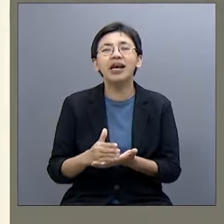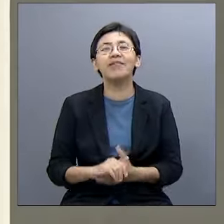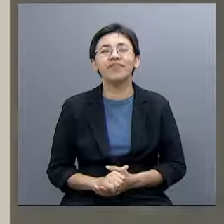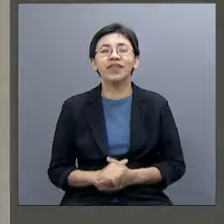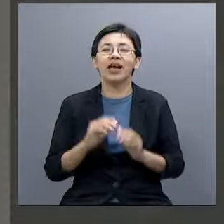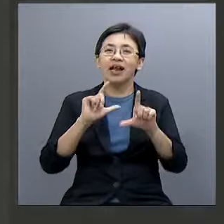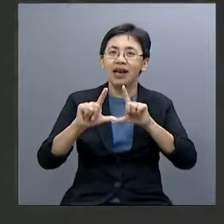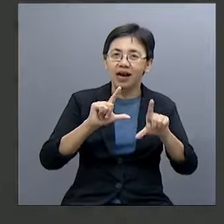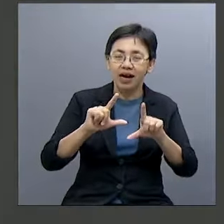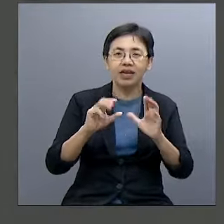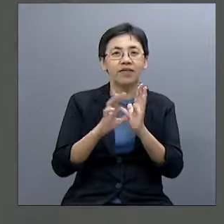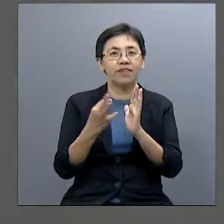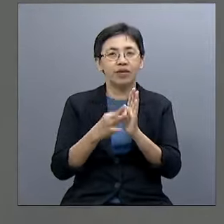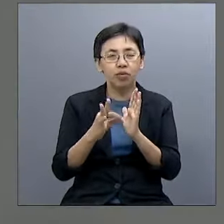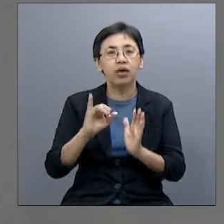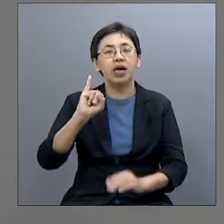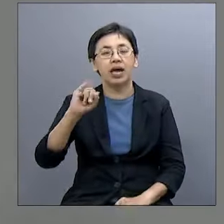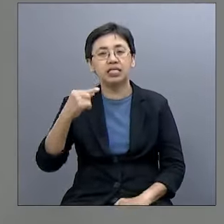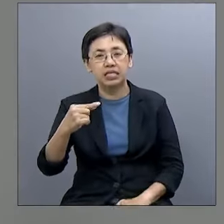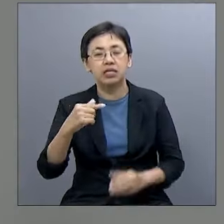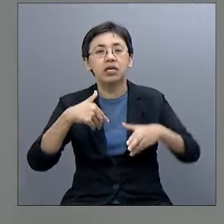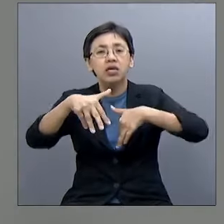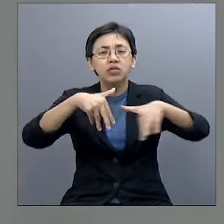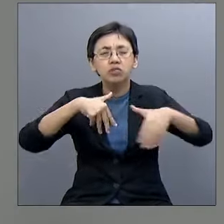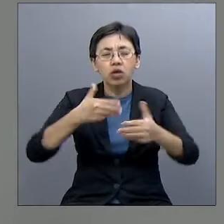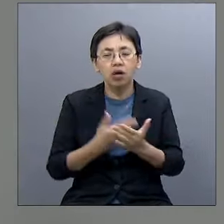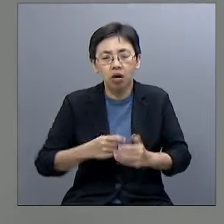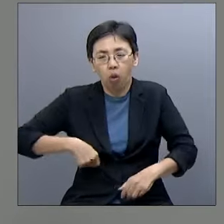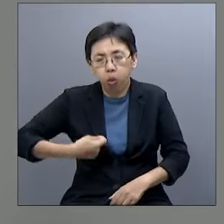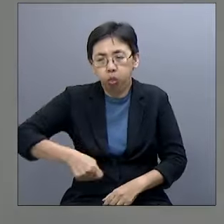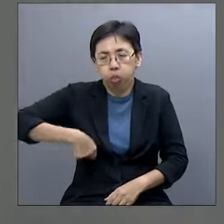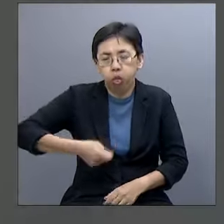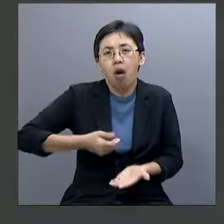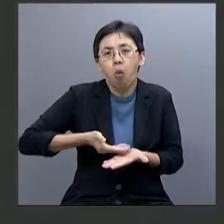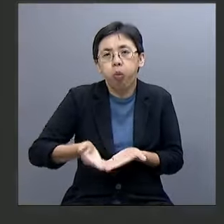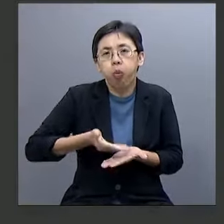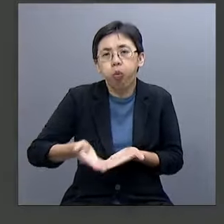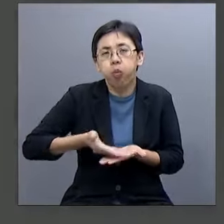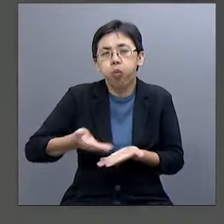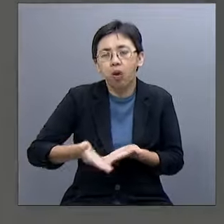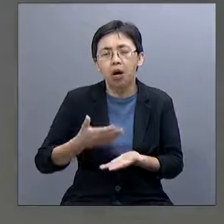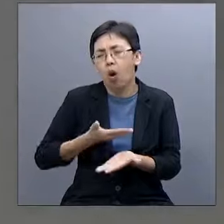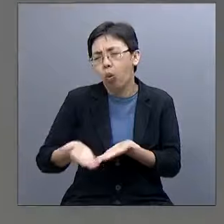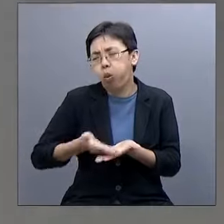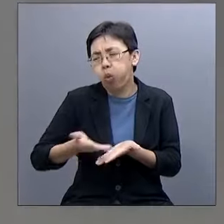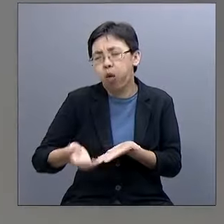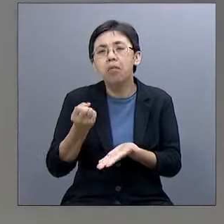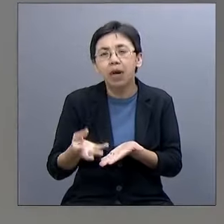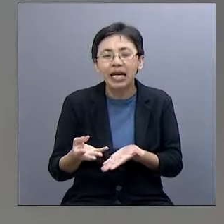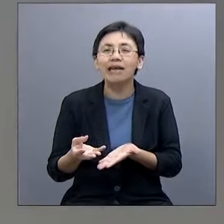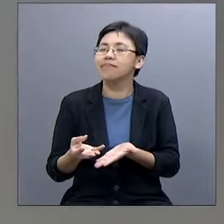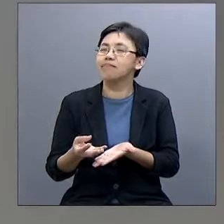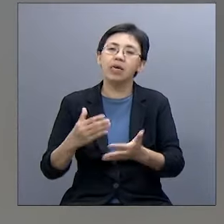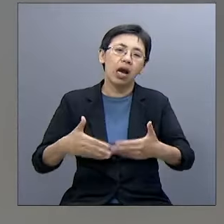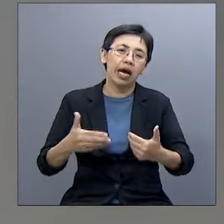Instagramล้วนสะท้อนการใช้จ่ายของประชาชนบางส่วนในยุคปัจจุบันนะคะที่ใช้จ่ายเกินรายได้แล้วก็ส่ง